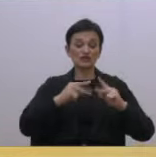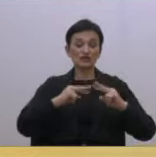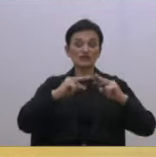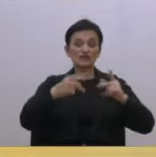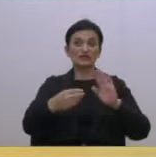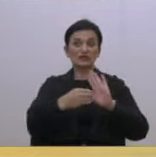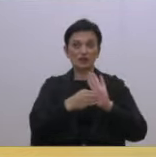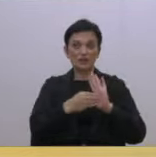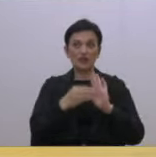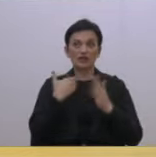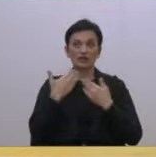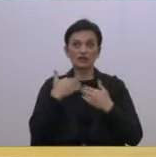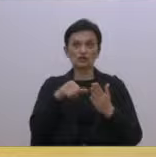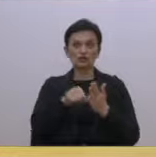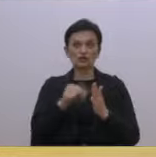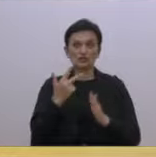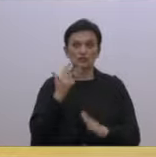kenčeské srežíme.